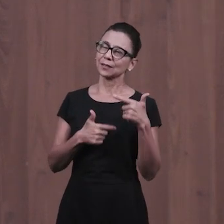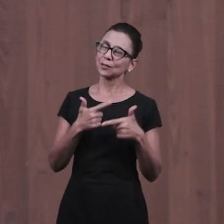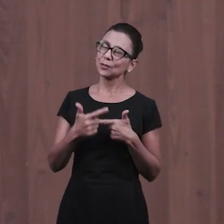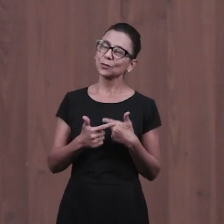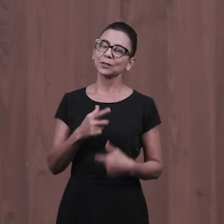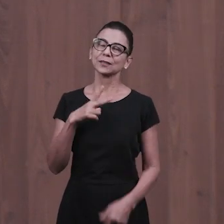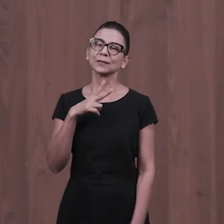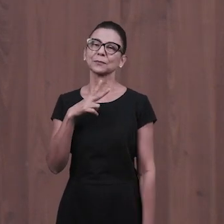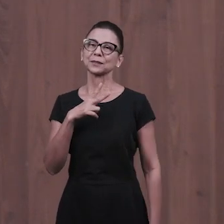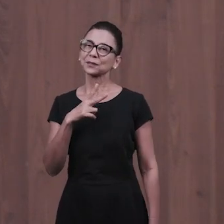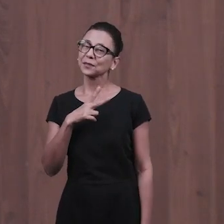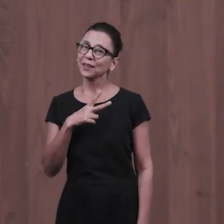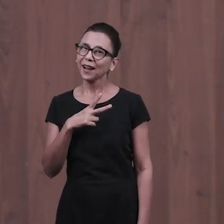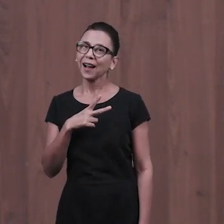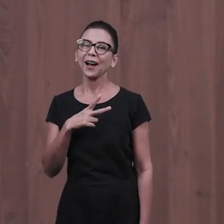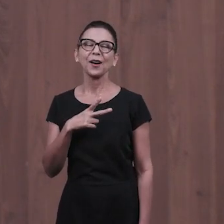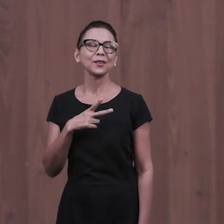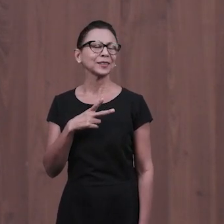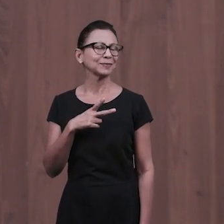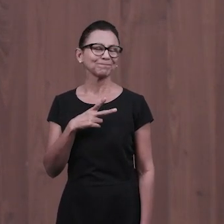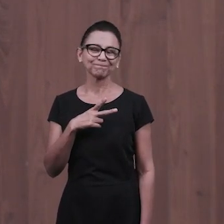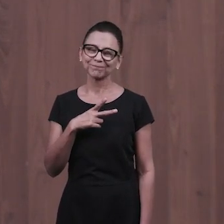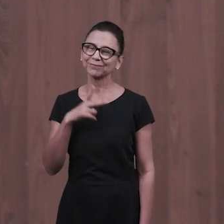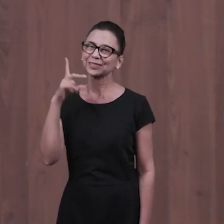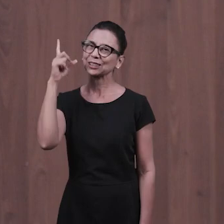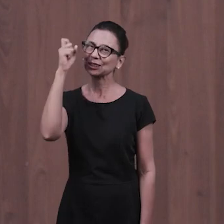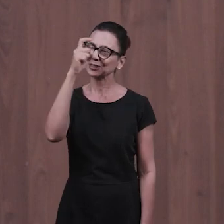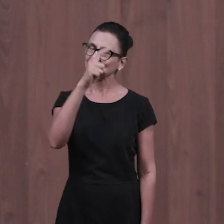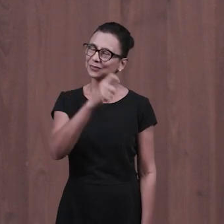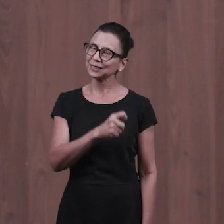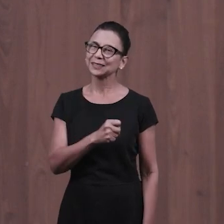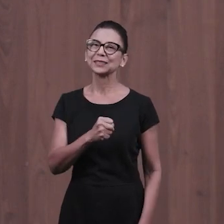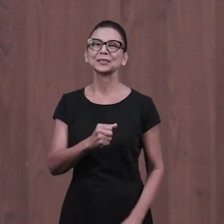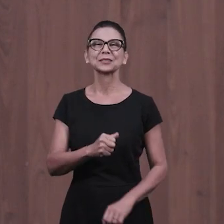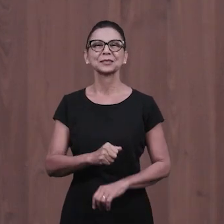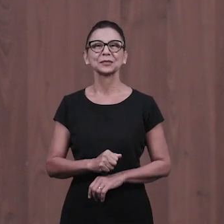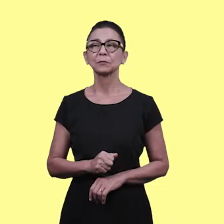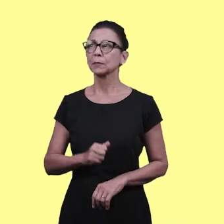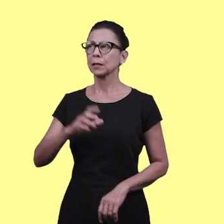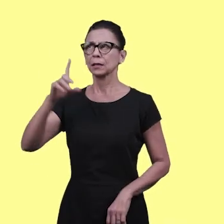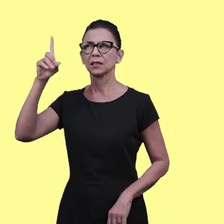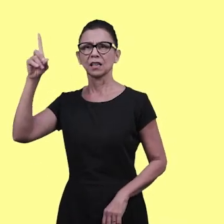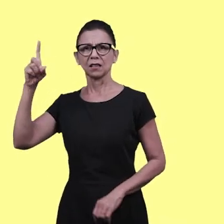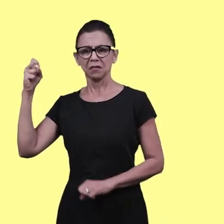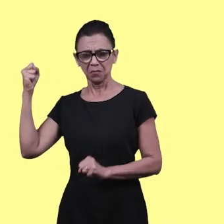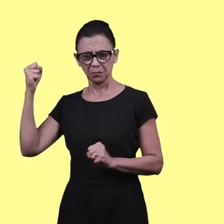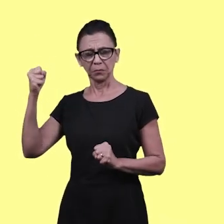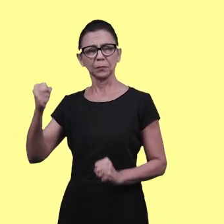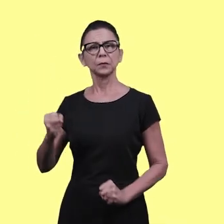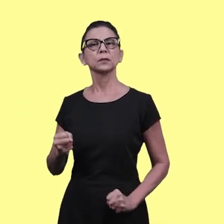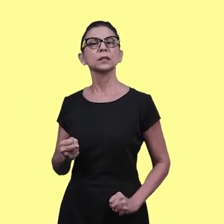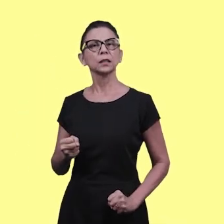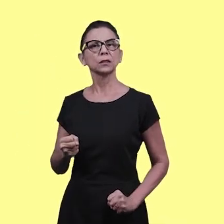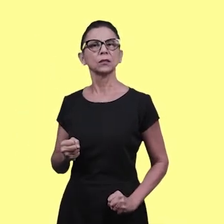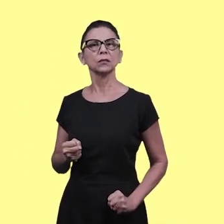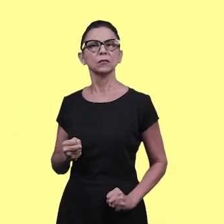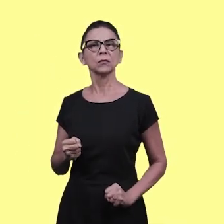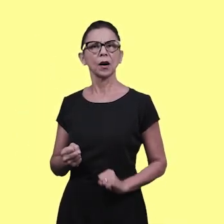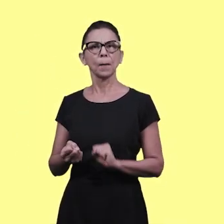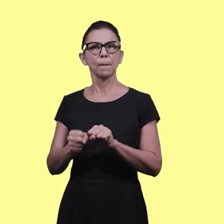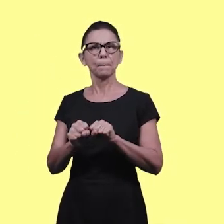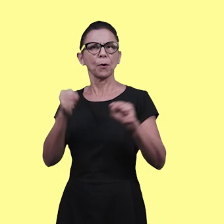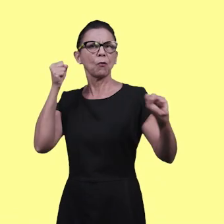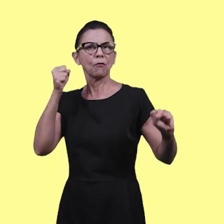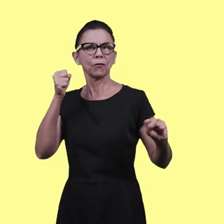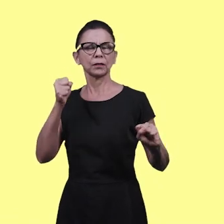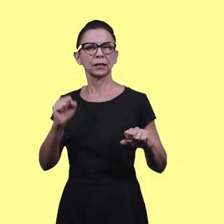ce que nous n'arrivons pas à dépasser. Mais le Seigneur, il est puissant. Et le Seigneur est le Dieu de l'impossible.